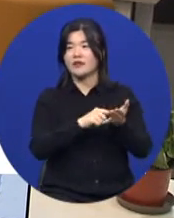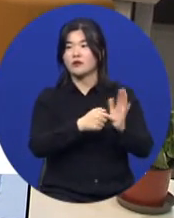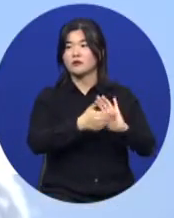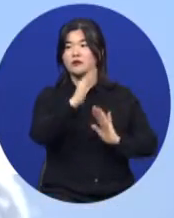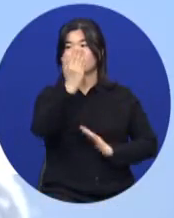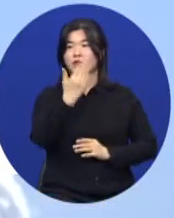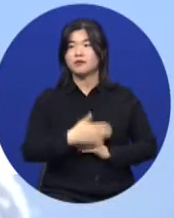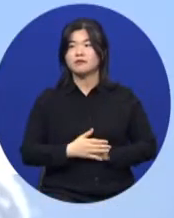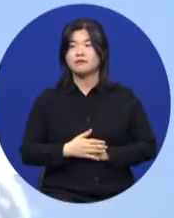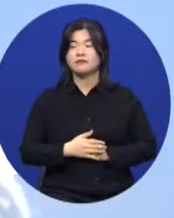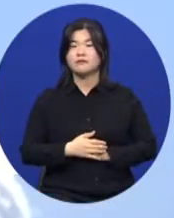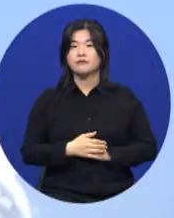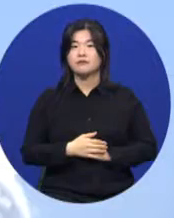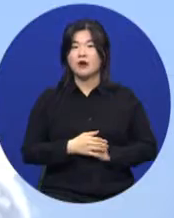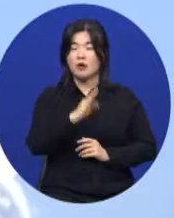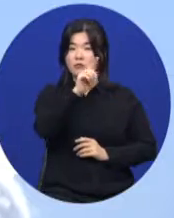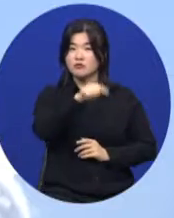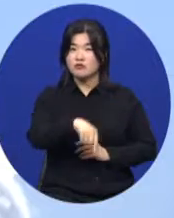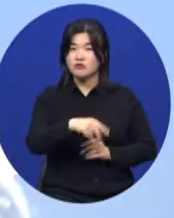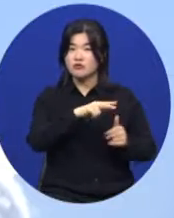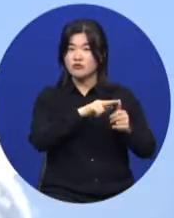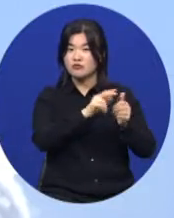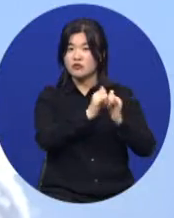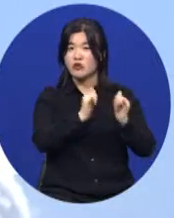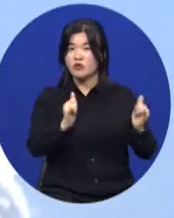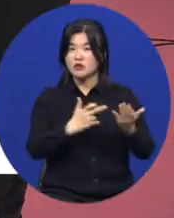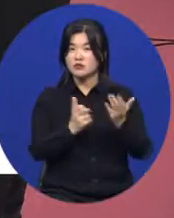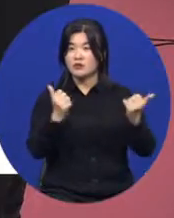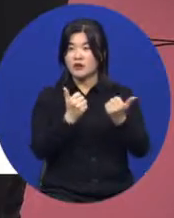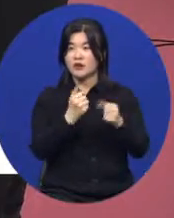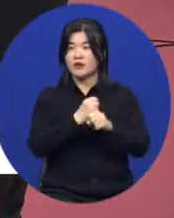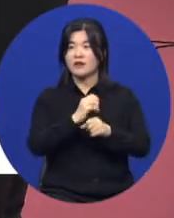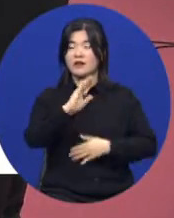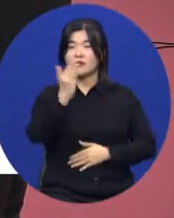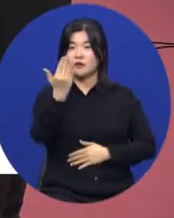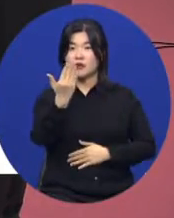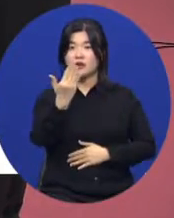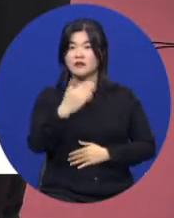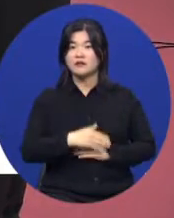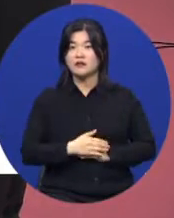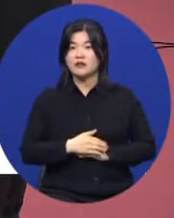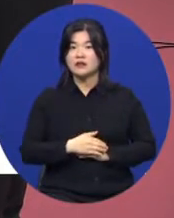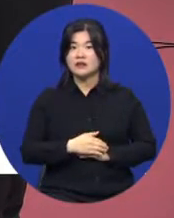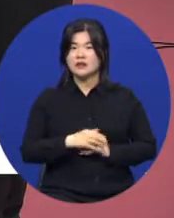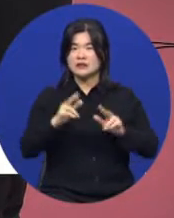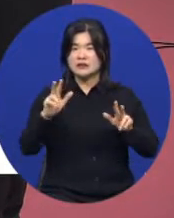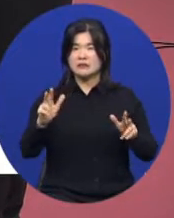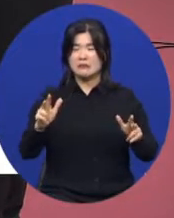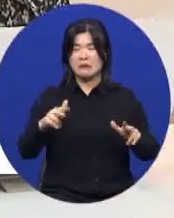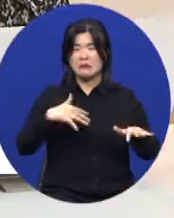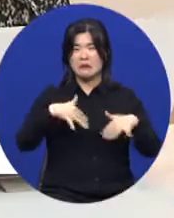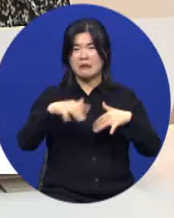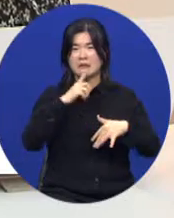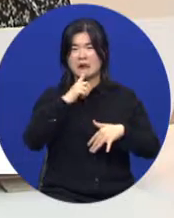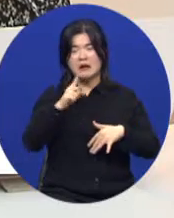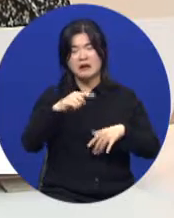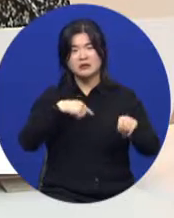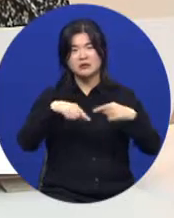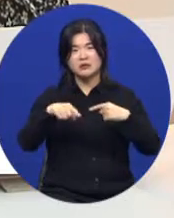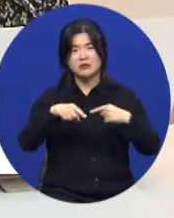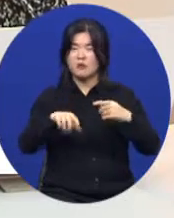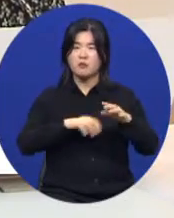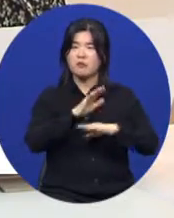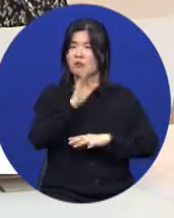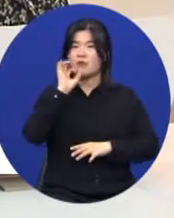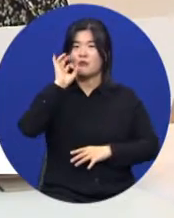밝혔습니다 부임 추노 보는 제주도의회 에서 기자회견을 열고 패거리 정치가 판치는 현실의 벽을 넘지